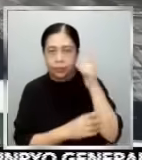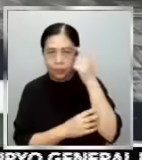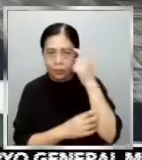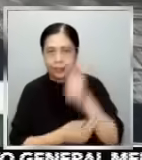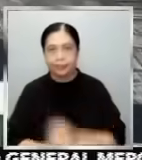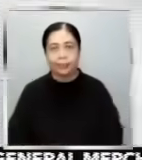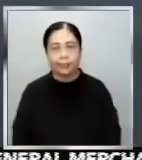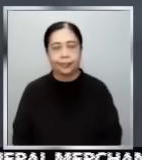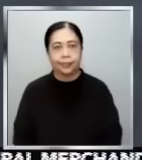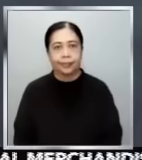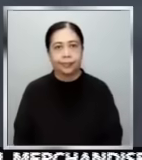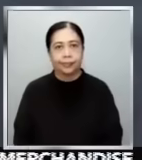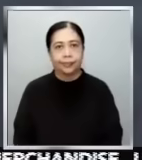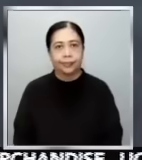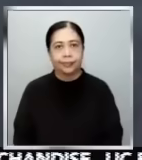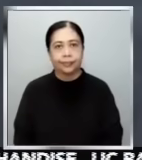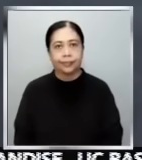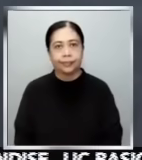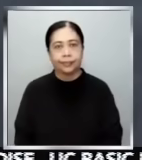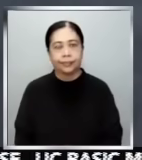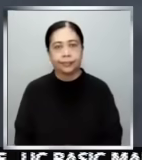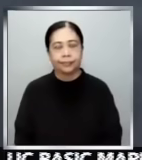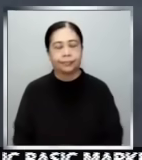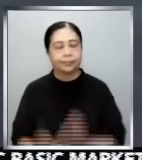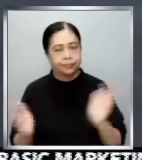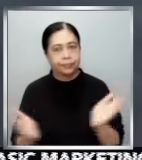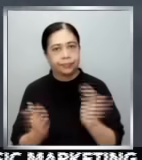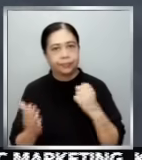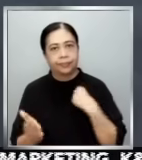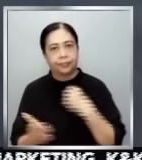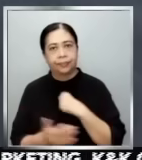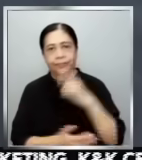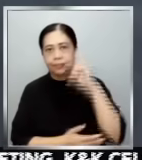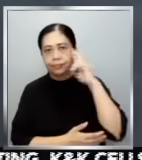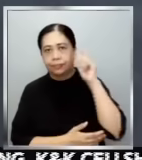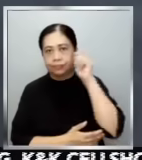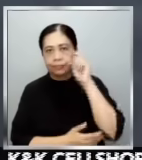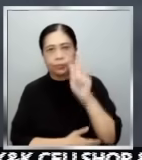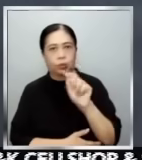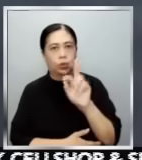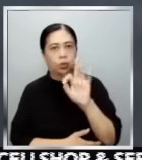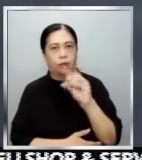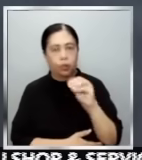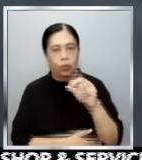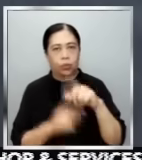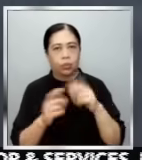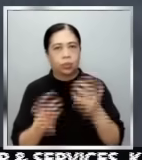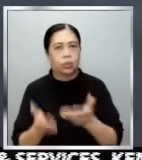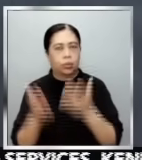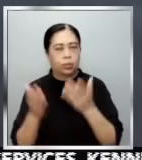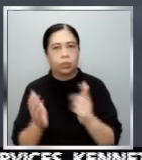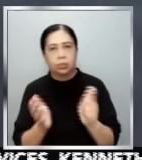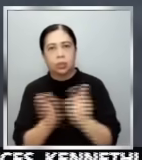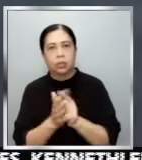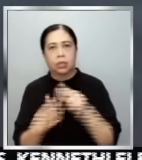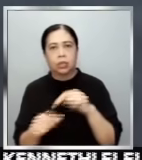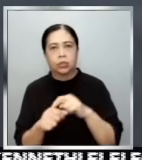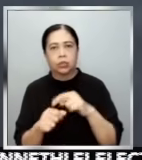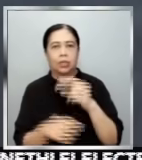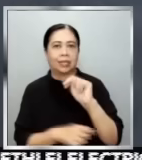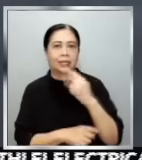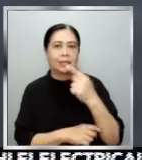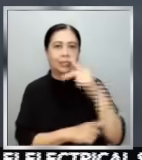gobyerno hinikay at ni Senador raffi Tulfo ang agarang pagpapatupad ng resolusyong nagbabawal sa National Grid Corporation of the